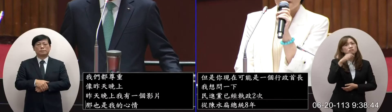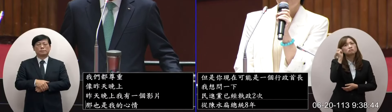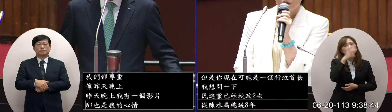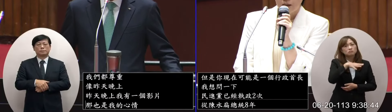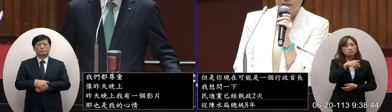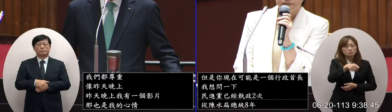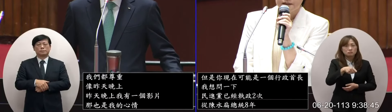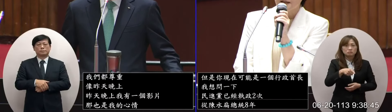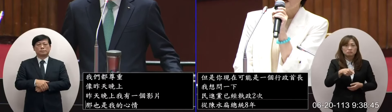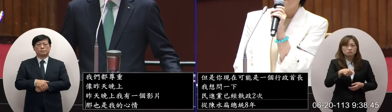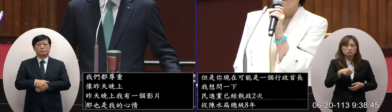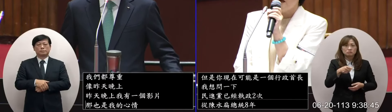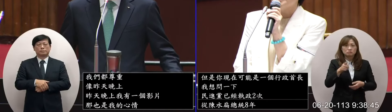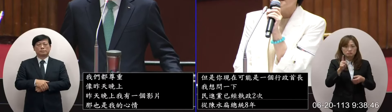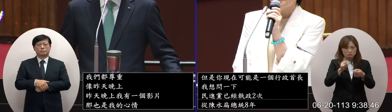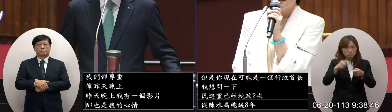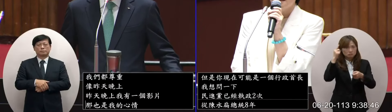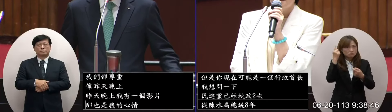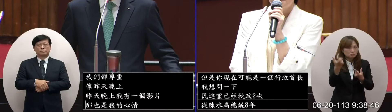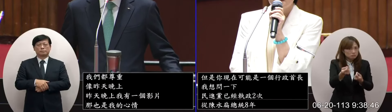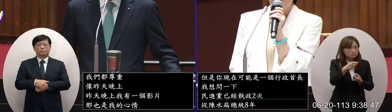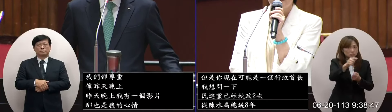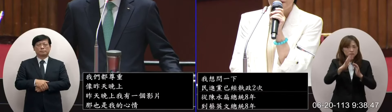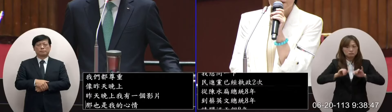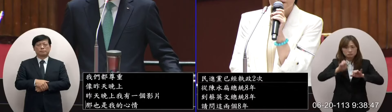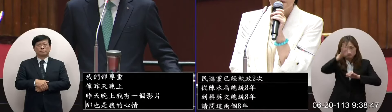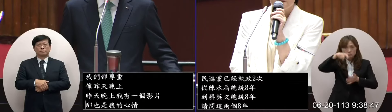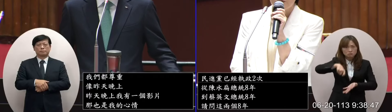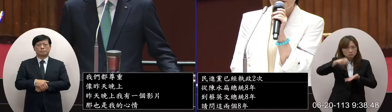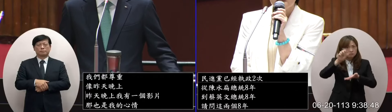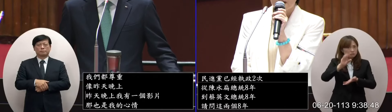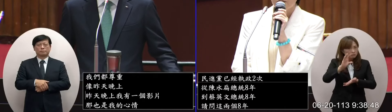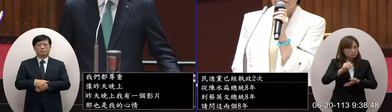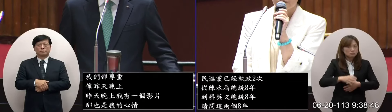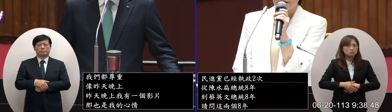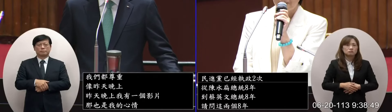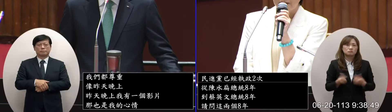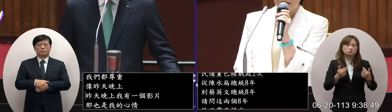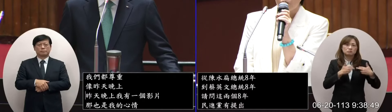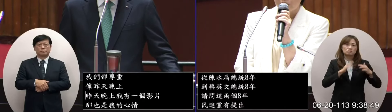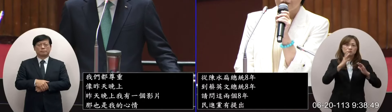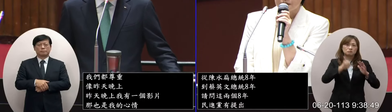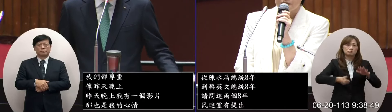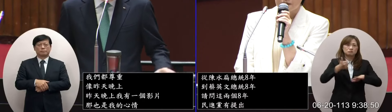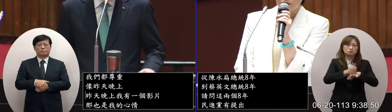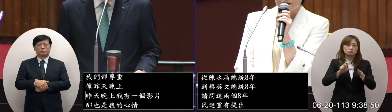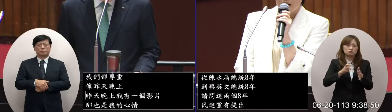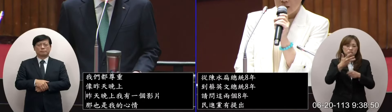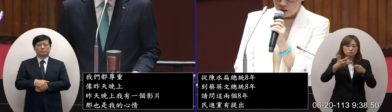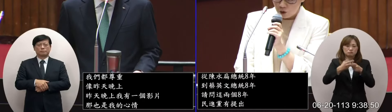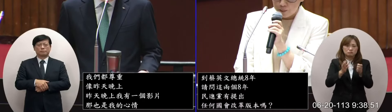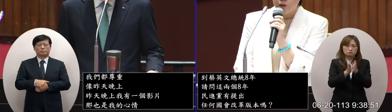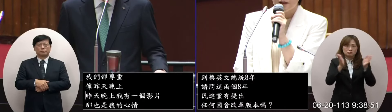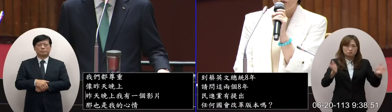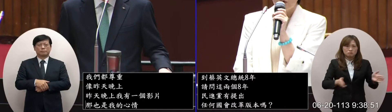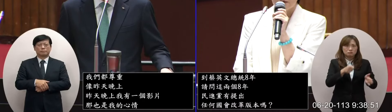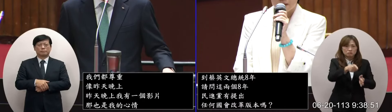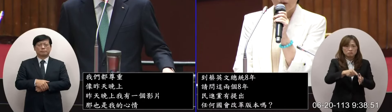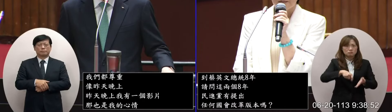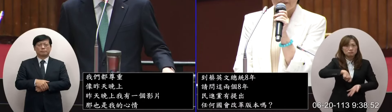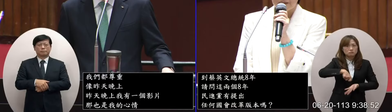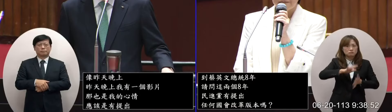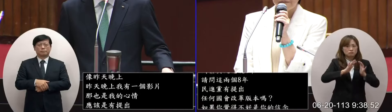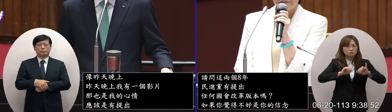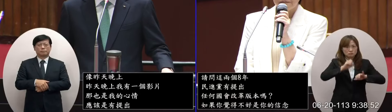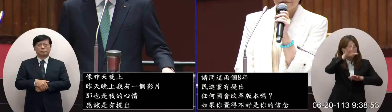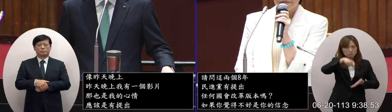民进党提过吗？在他们2次的，几乎是尤其是蔡英文总统的8年完全执政情况下，有没有提过